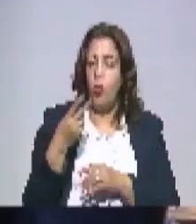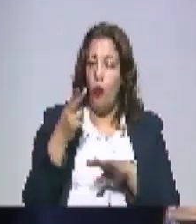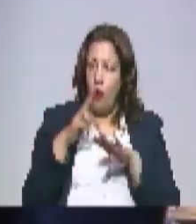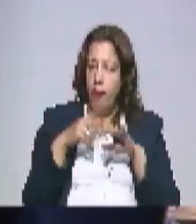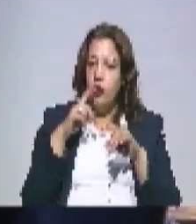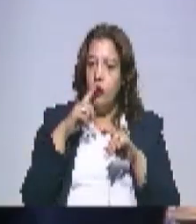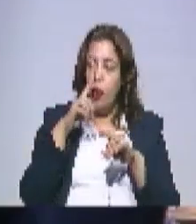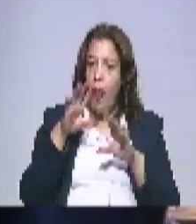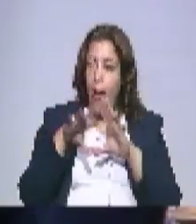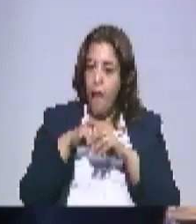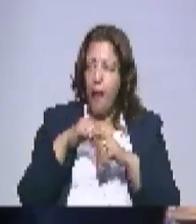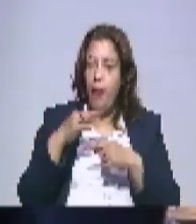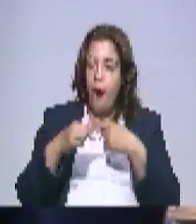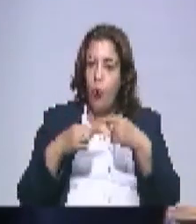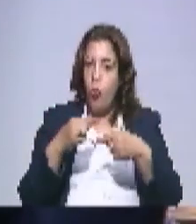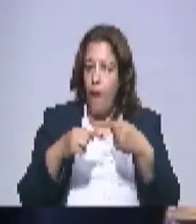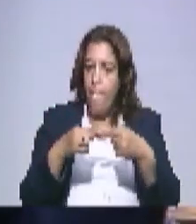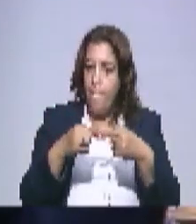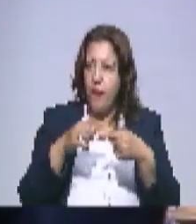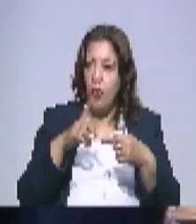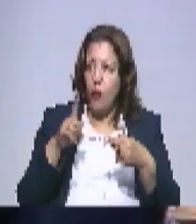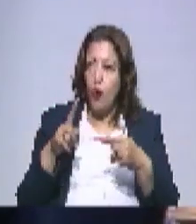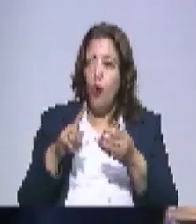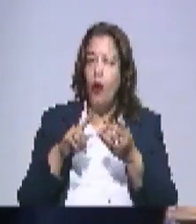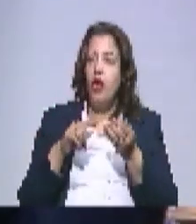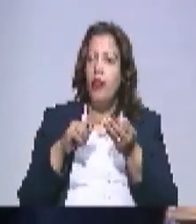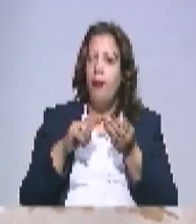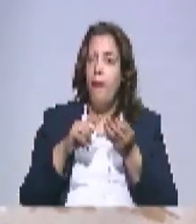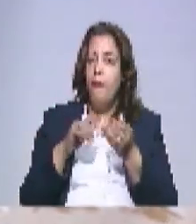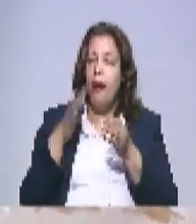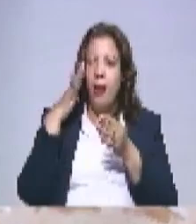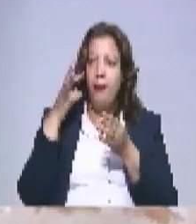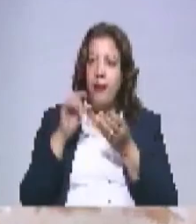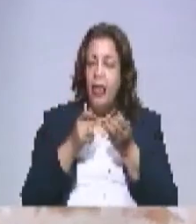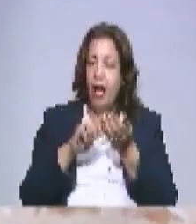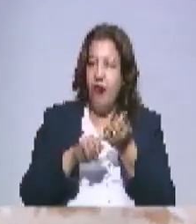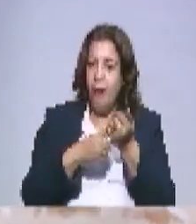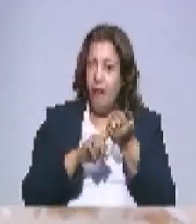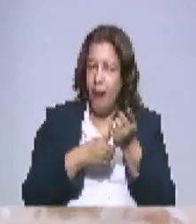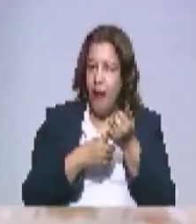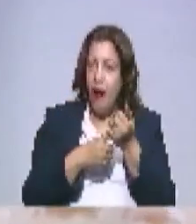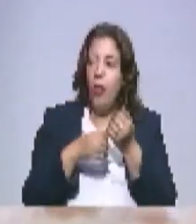برضو حلقه محاشي كويسه كده بشكل تاني خالص غير المحاشي اللي احنا متعودين عليها يعني.